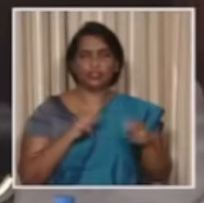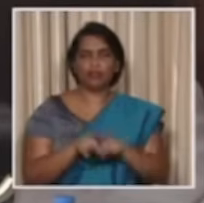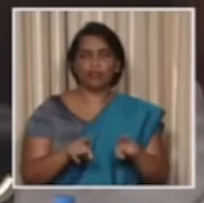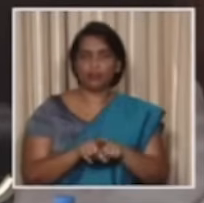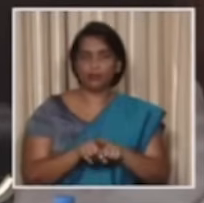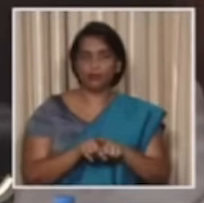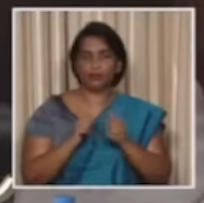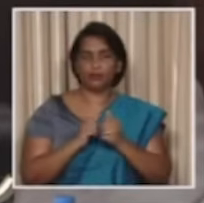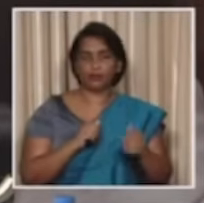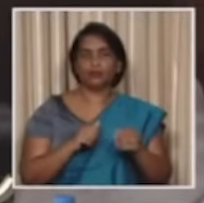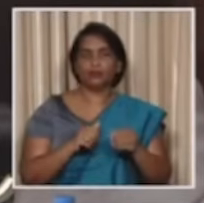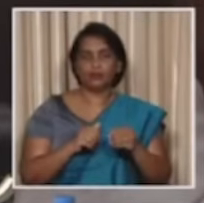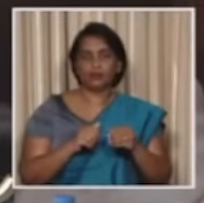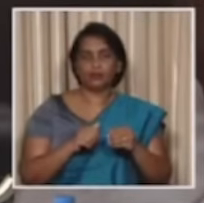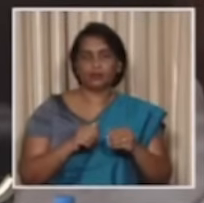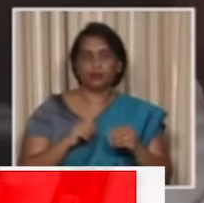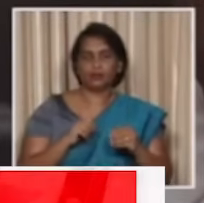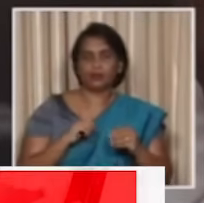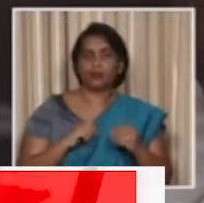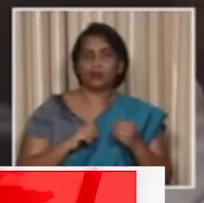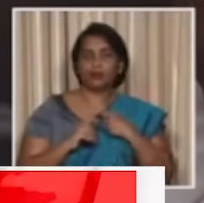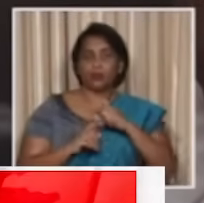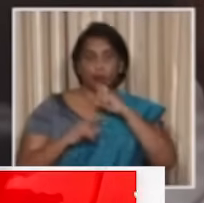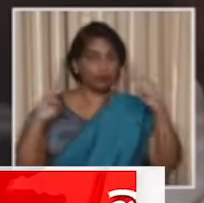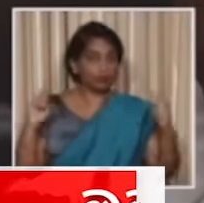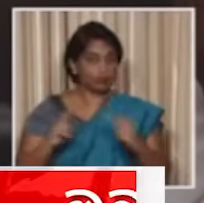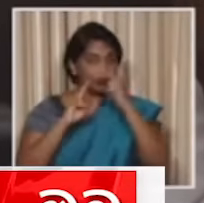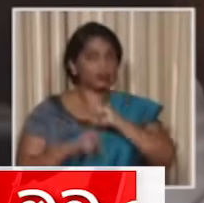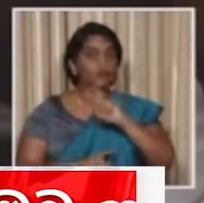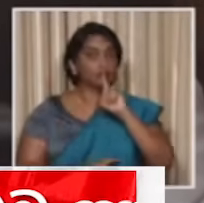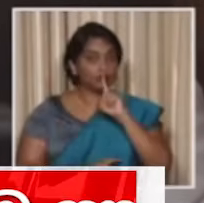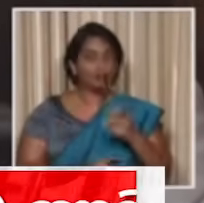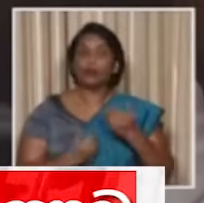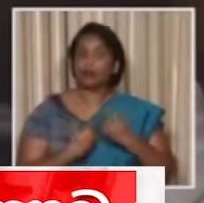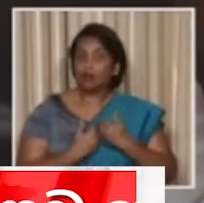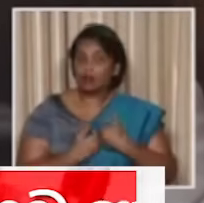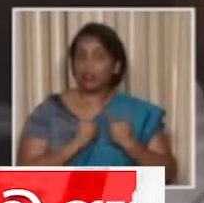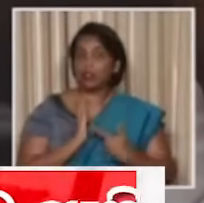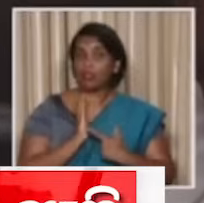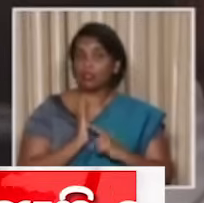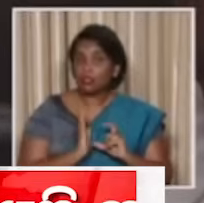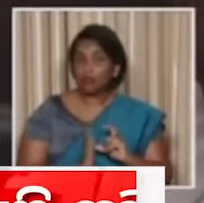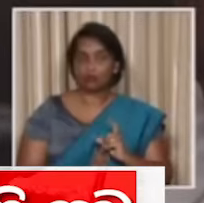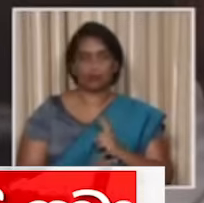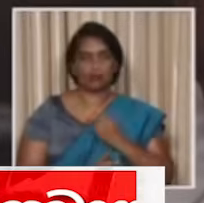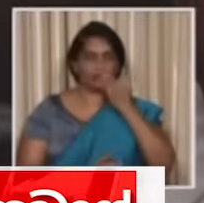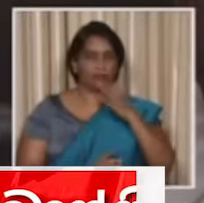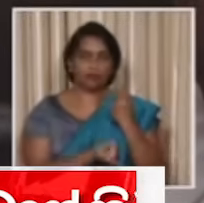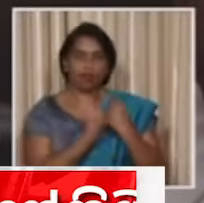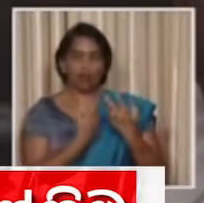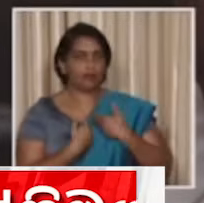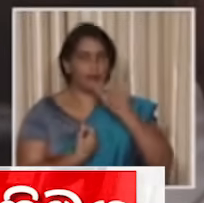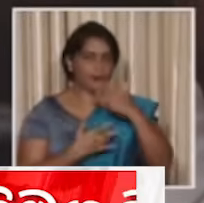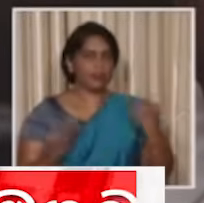කරගත්තා. සමේ ශ්‍රේෂ්ඨ අධිකරණයේ කිව්වේ අපිට තාක්ෂණික හැකියාවක් නැහැ මේක විශ්ලේෂණය